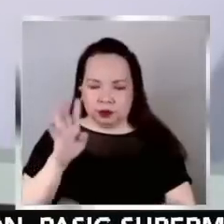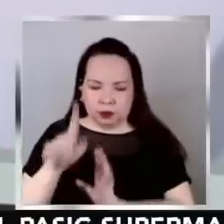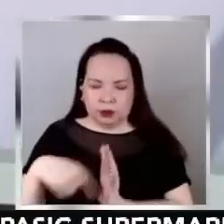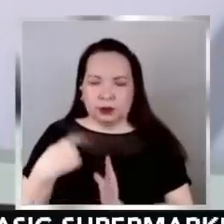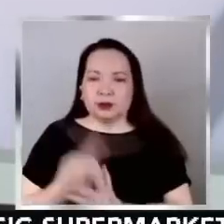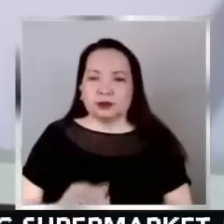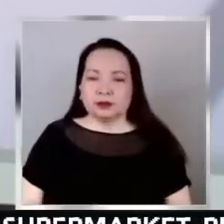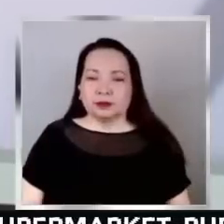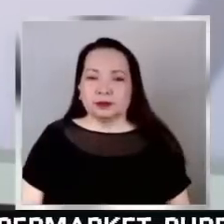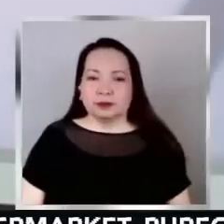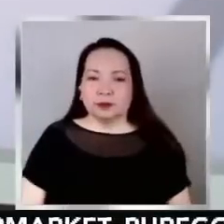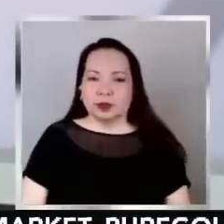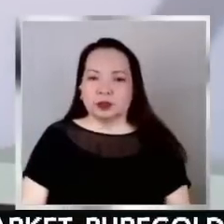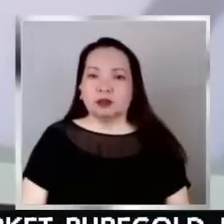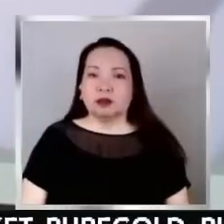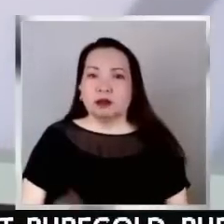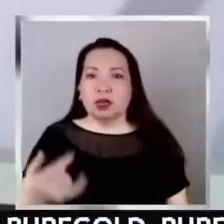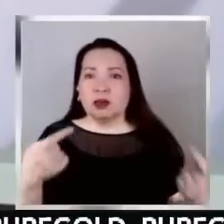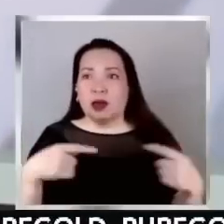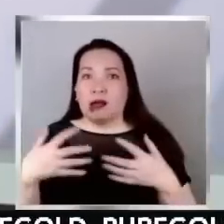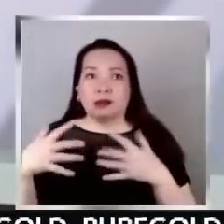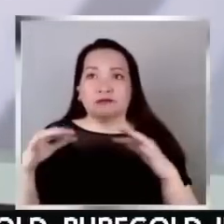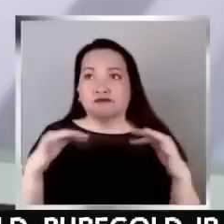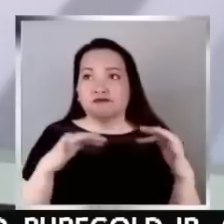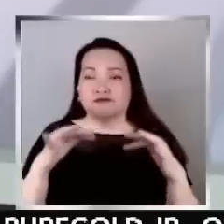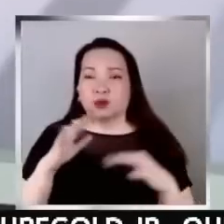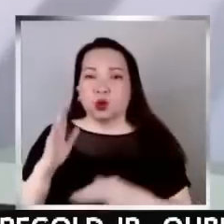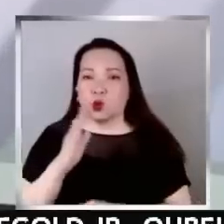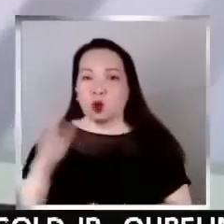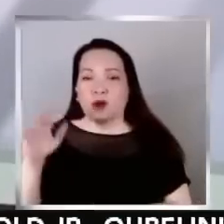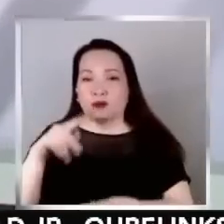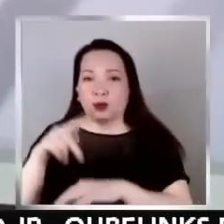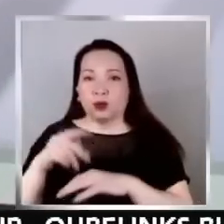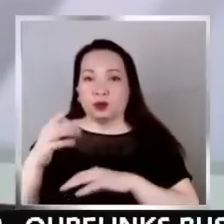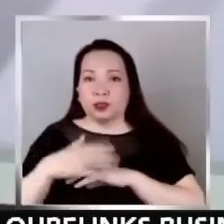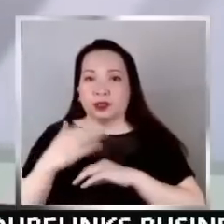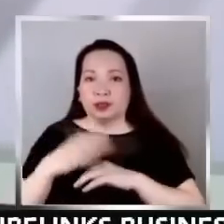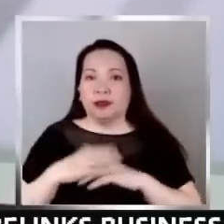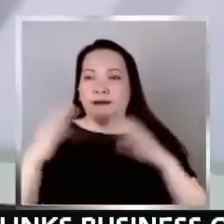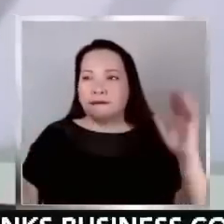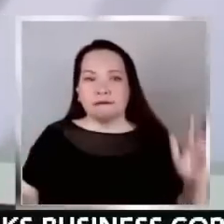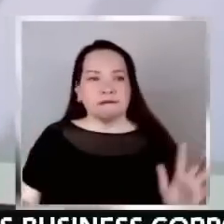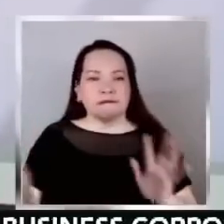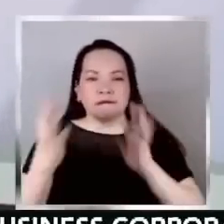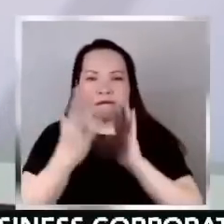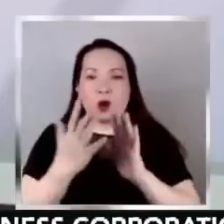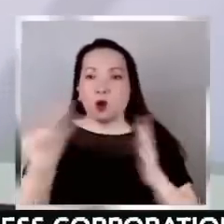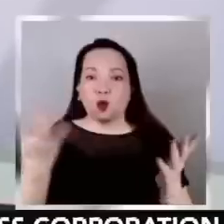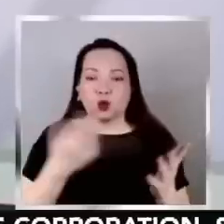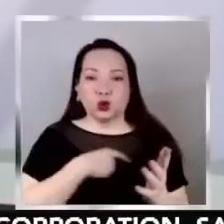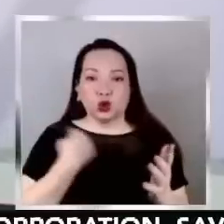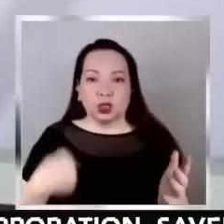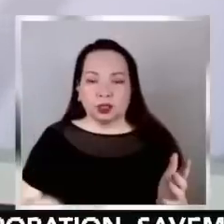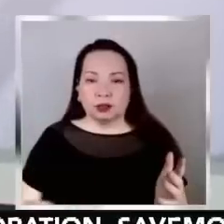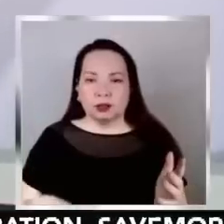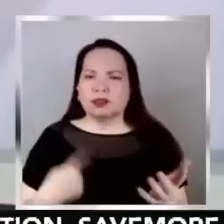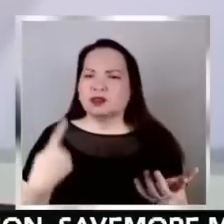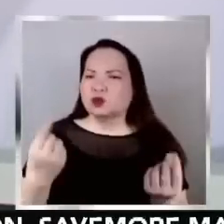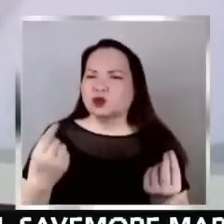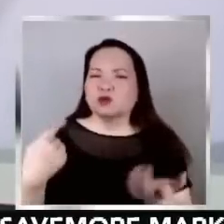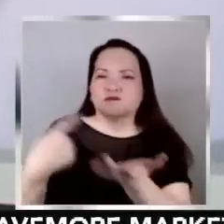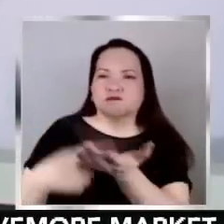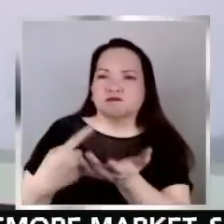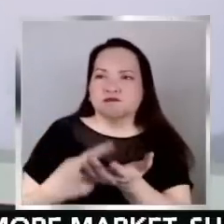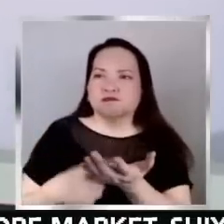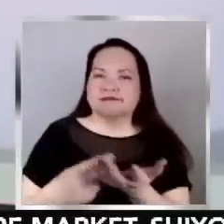Sa gitna ng tensyon sa West Philippine Sea, nagharap ang mga opisyal ng Pilipinas at China para pag-usapan ang maritime